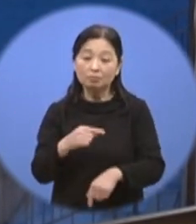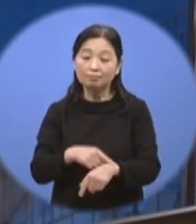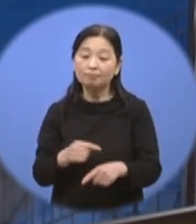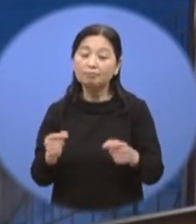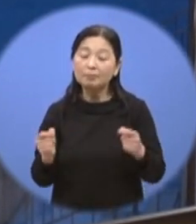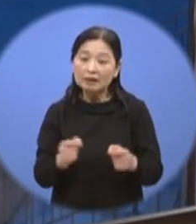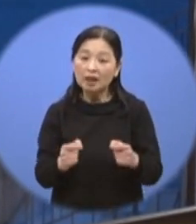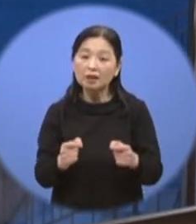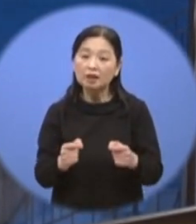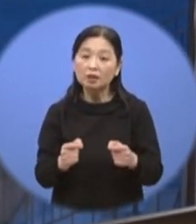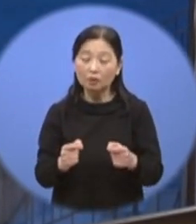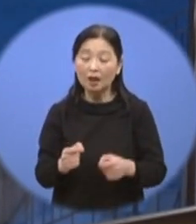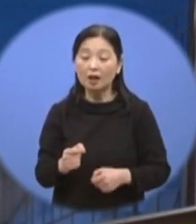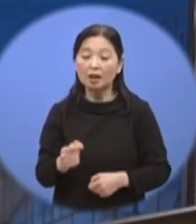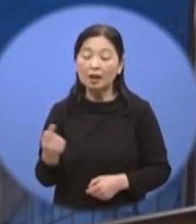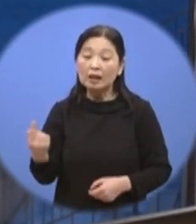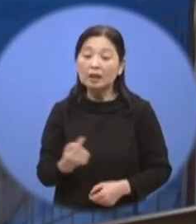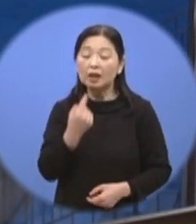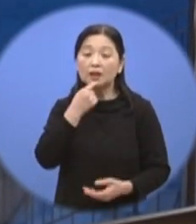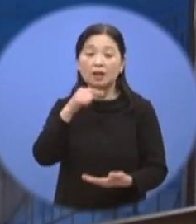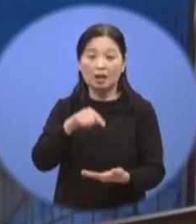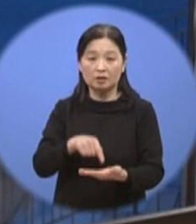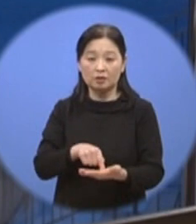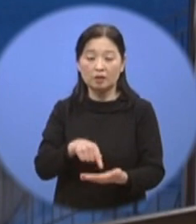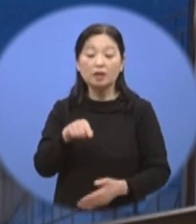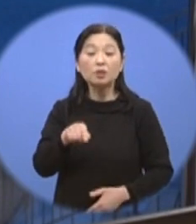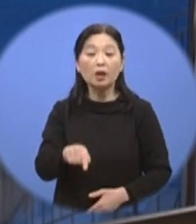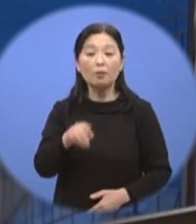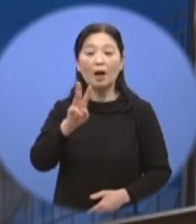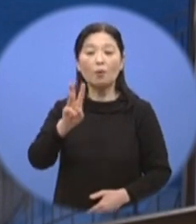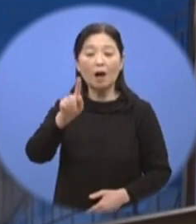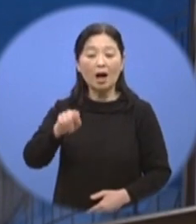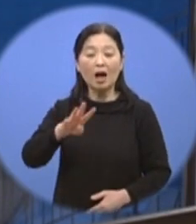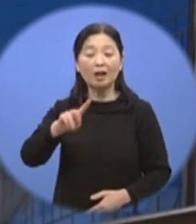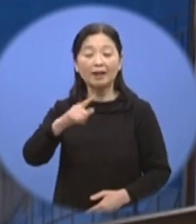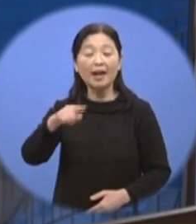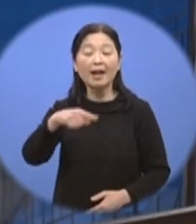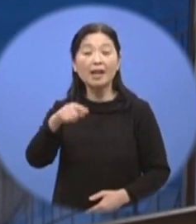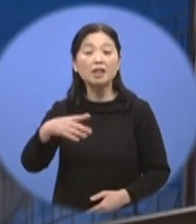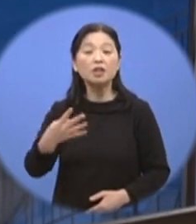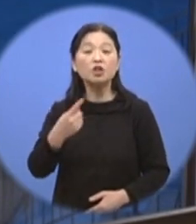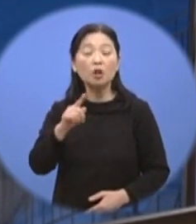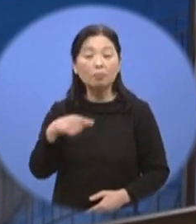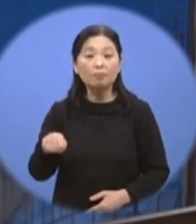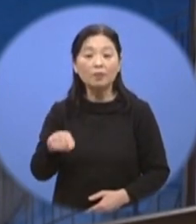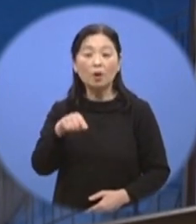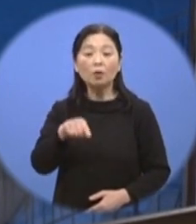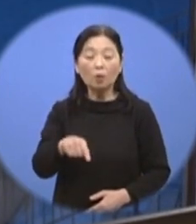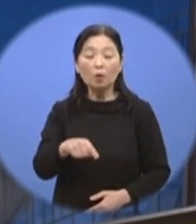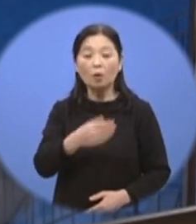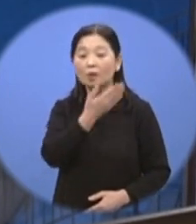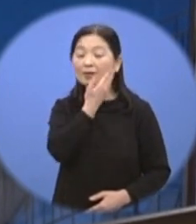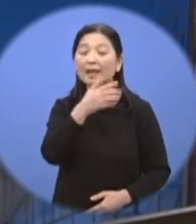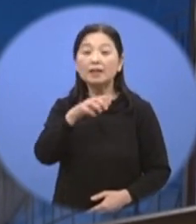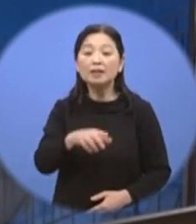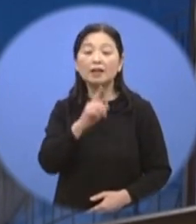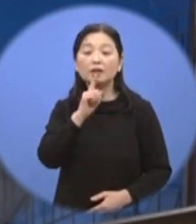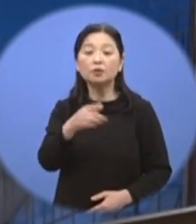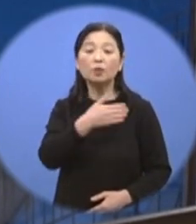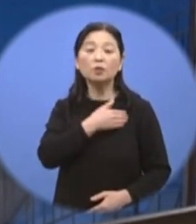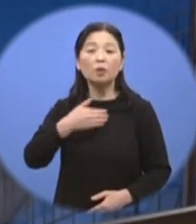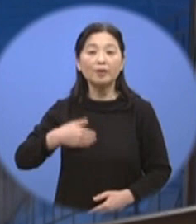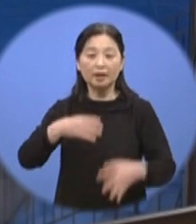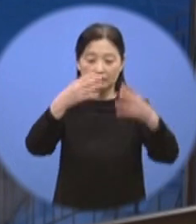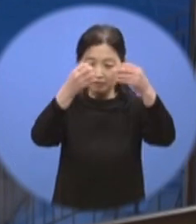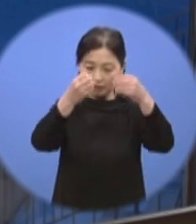すさ、行きやすさっていうのは一個ワーケーションが聖地、ここが聖地だねって言える一個の条件だと思うんですよね、そういう意味